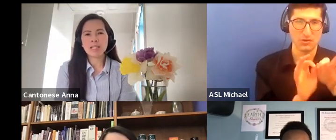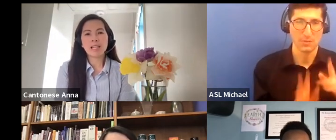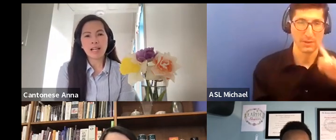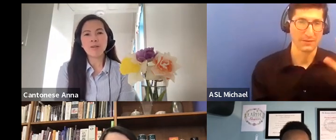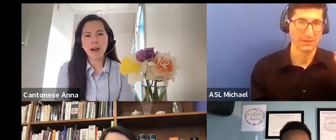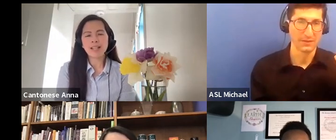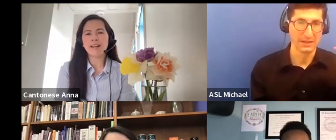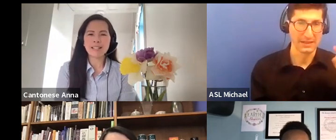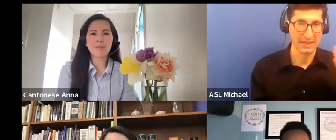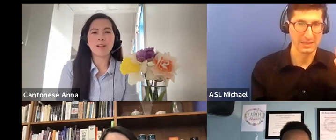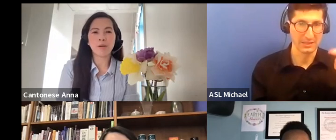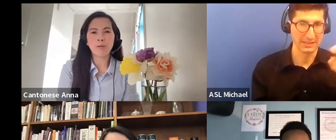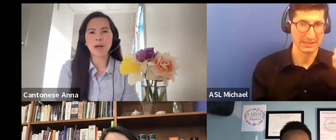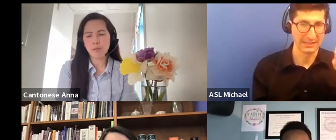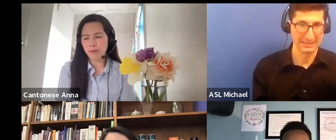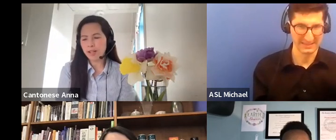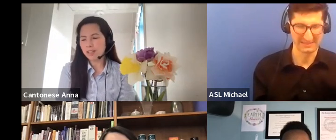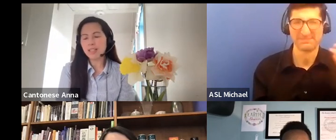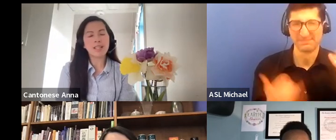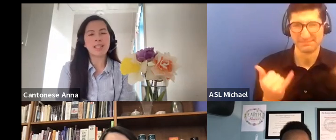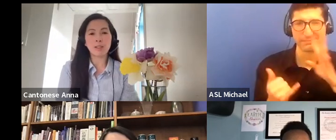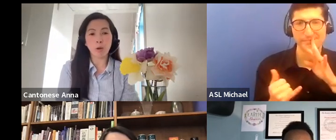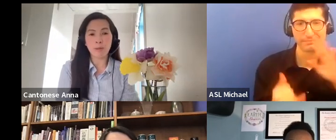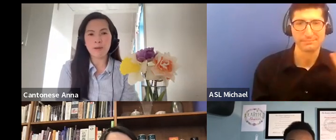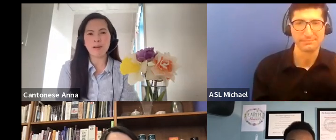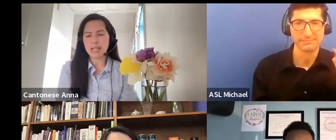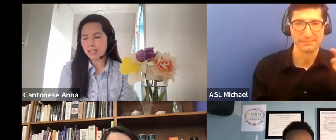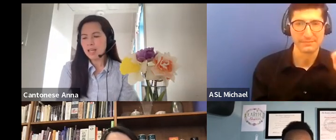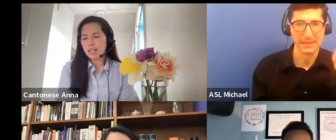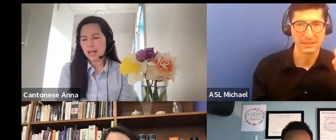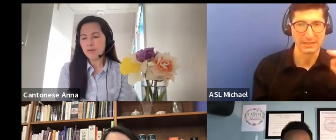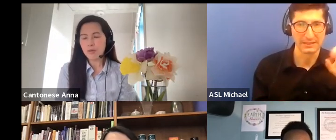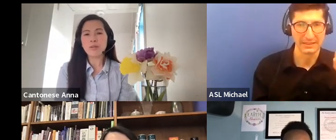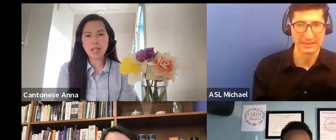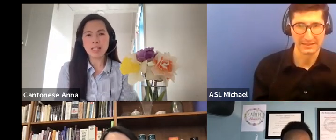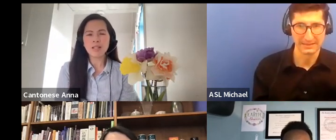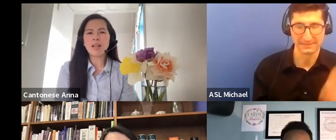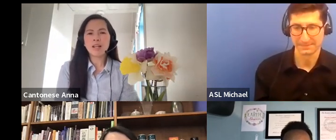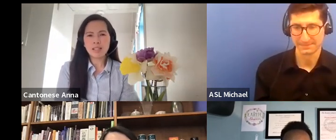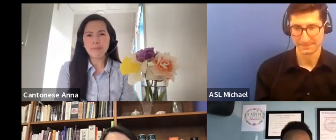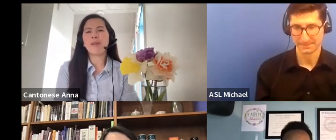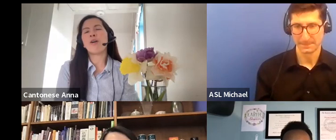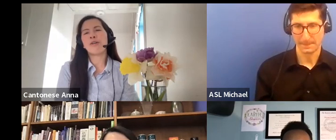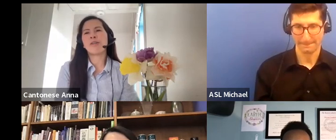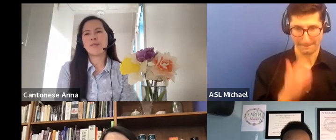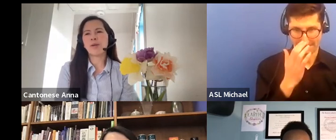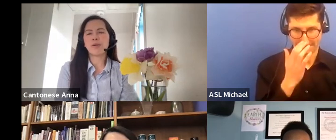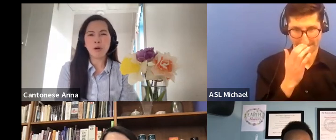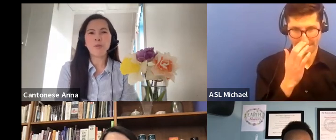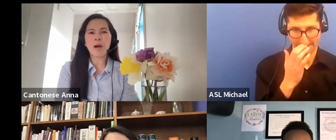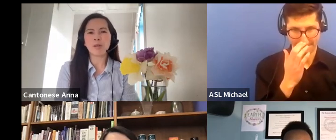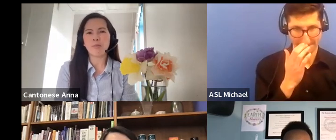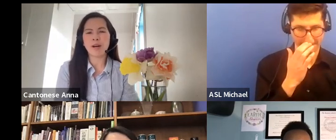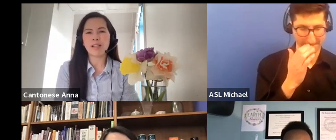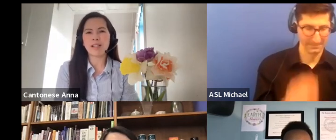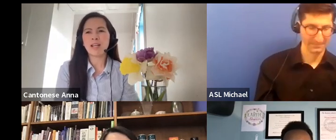meeting today. 大家好，我係 Anna， 你今日嘅廣東話同步翻譯。一陣間你見到圖標嘅時候，請揀選 Chinese 撳落去，咁就去到廣